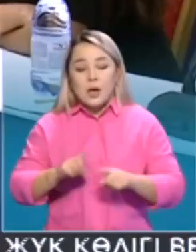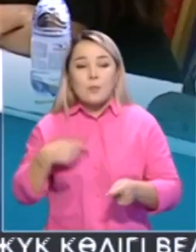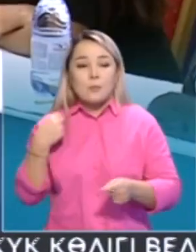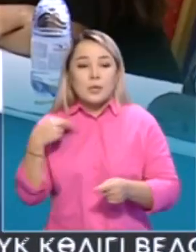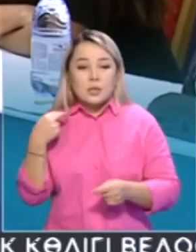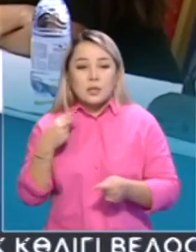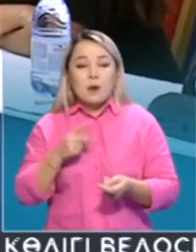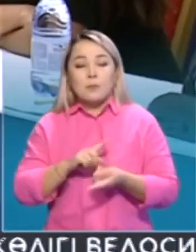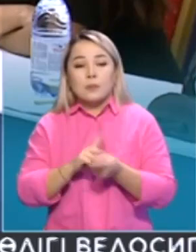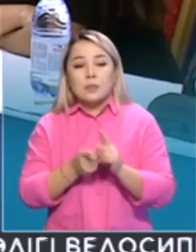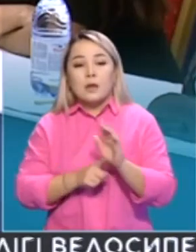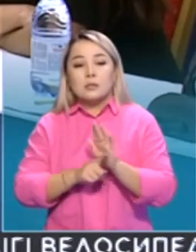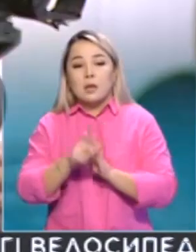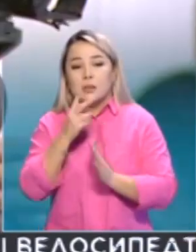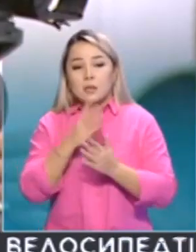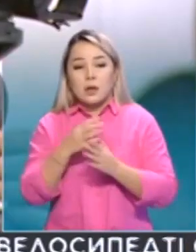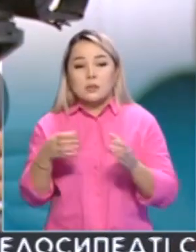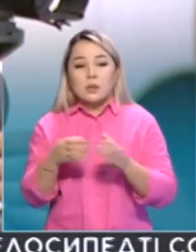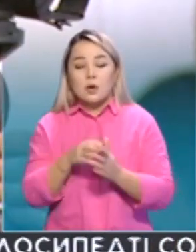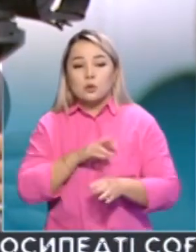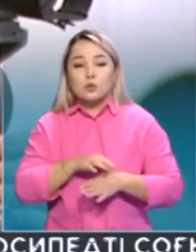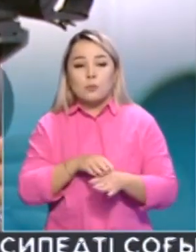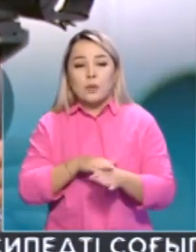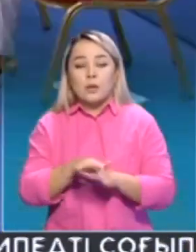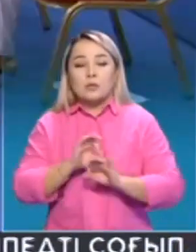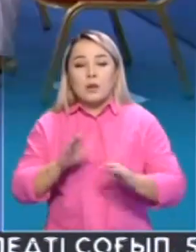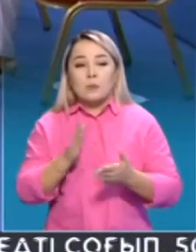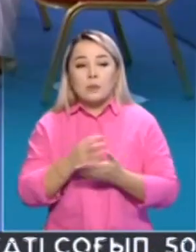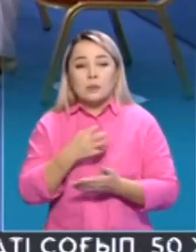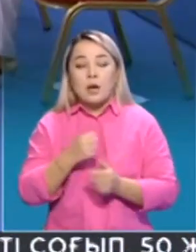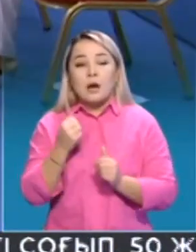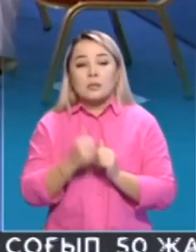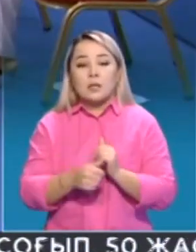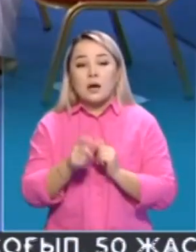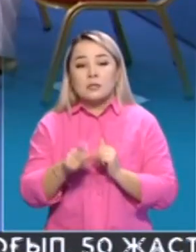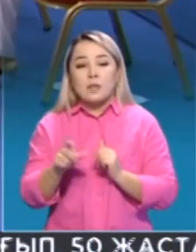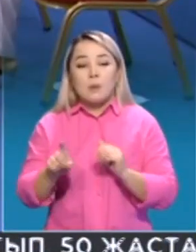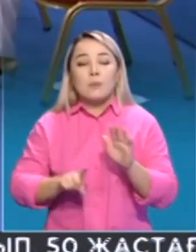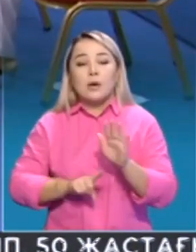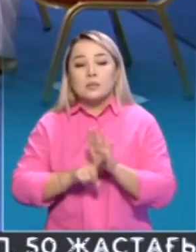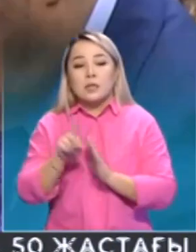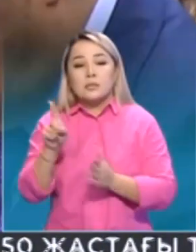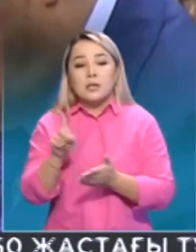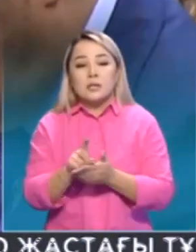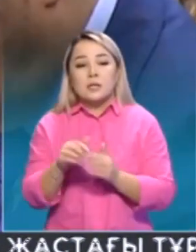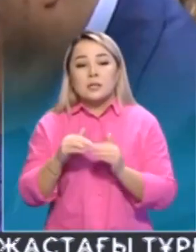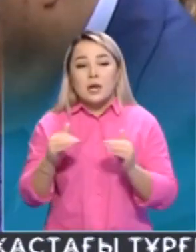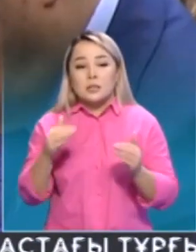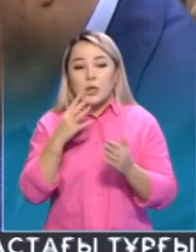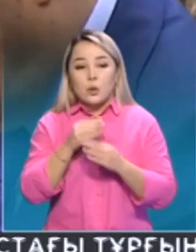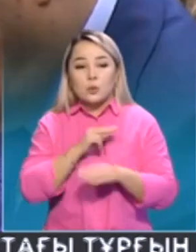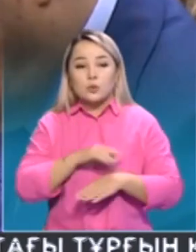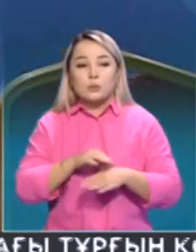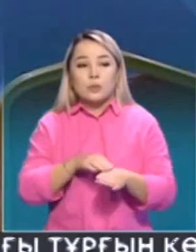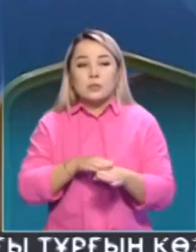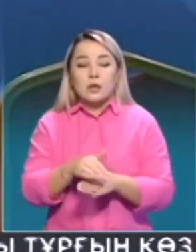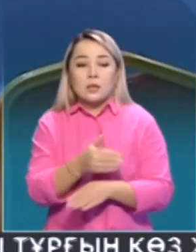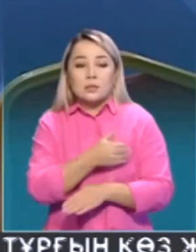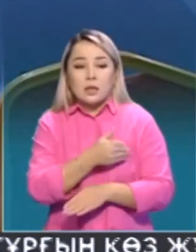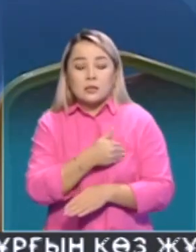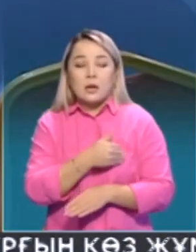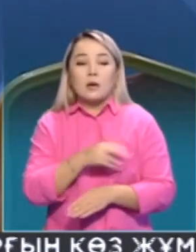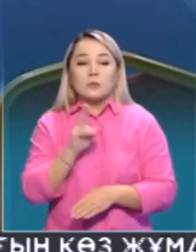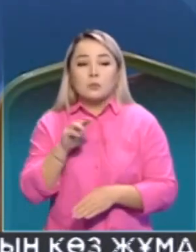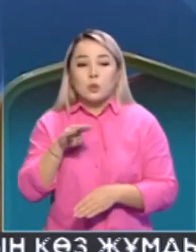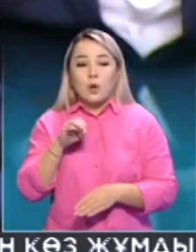бастаған реформаларды жұмыла қолдауымыз қажет дейді олар. Өйткені әрбір азаматтың бастамалардың тиісті деңгейде жүзеге асқанын қалайды. Сондай Қасым